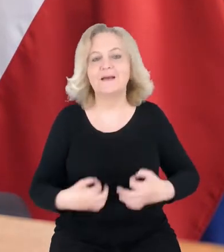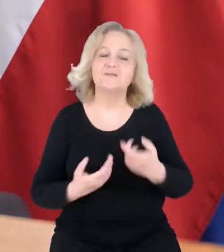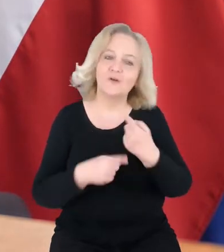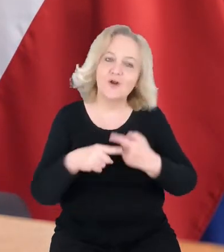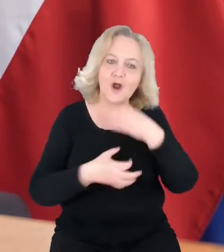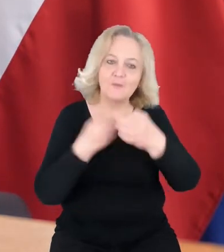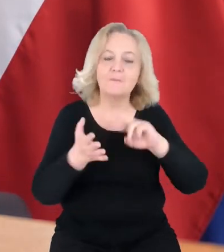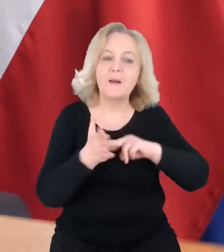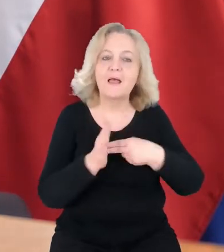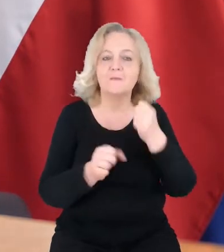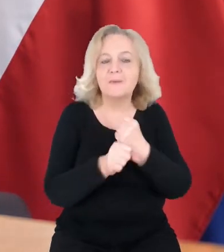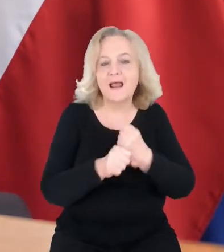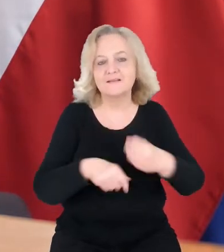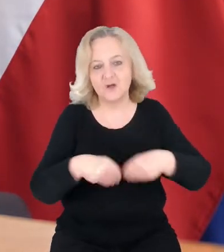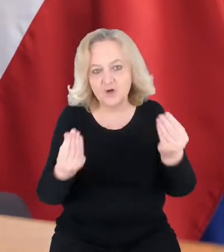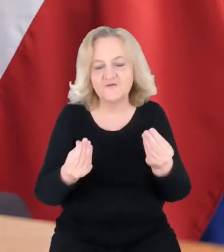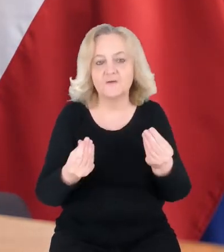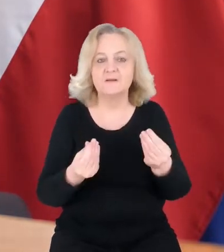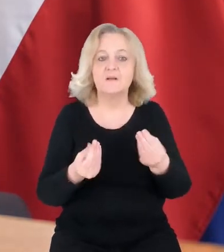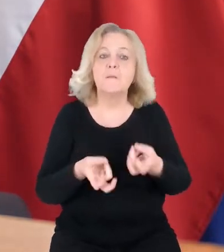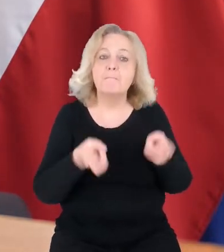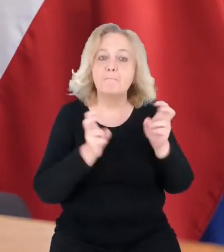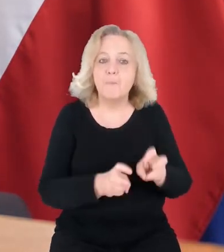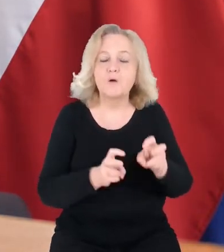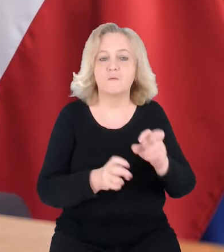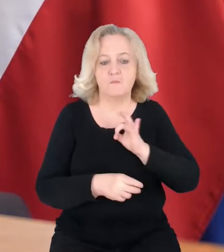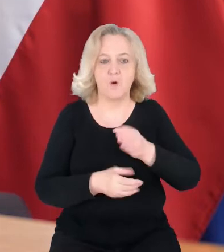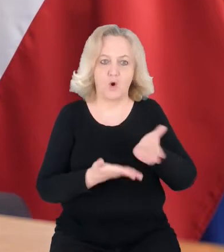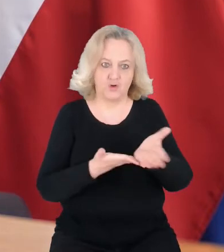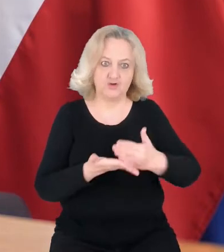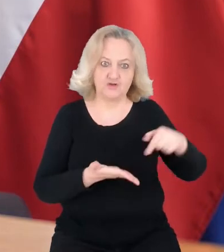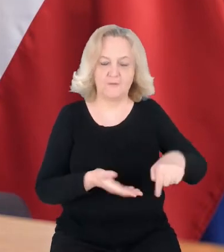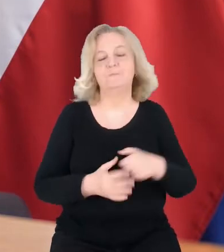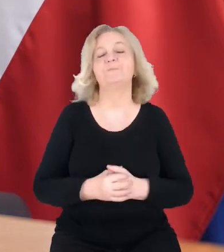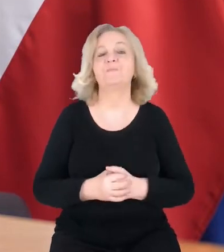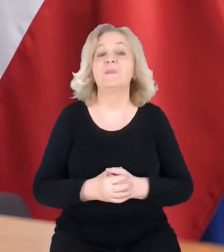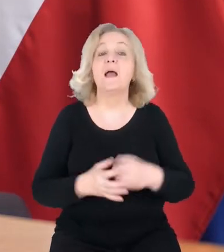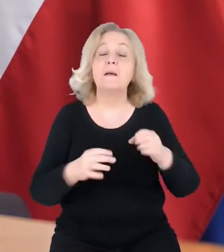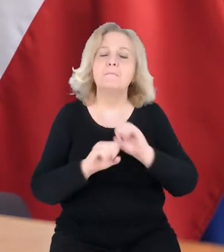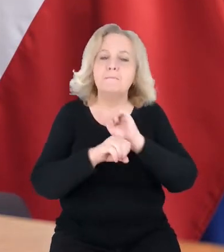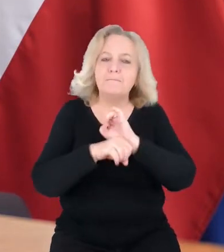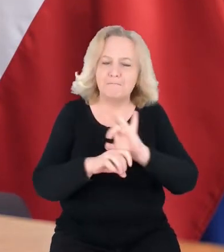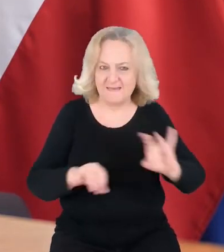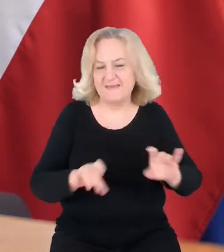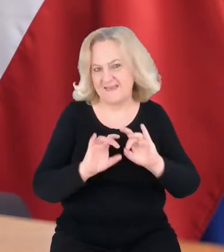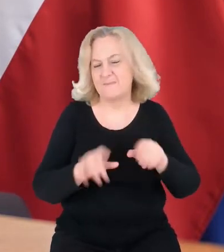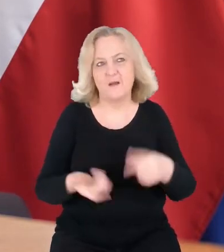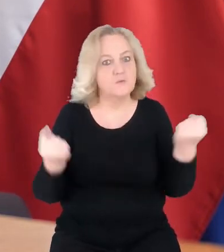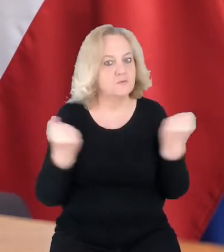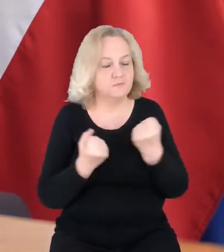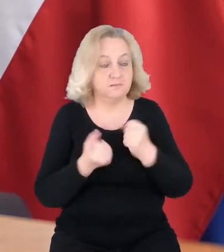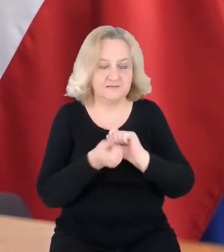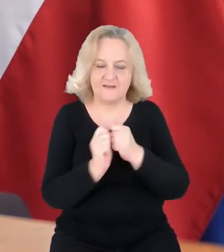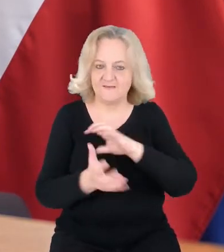dla pracy i rozwoju, który powstał w moim resorcie. Pandemia radykalnie zmieniła nasz świat,